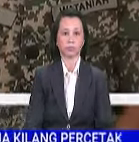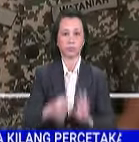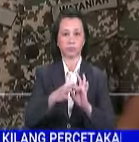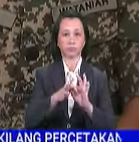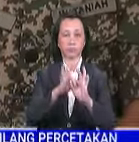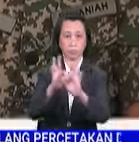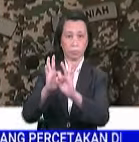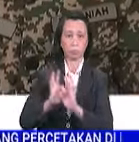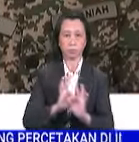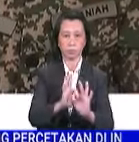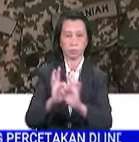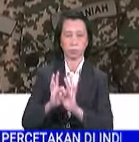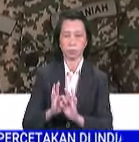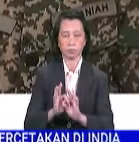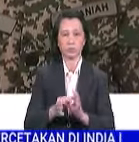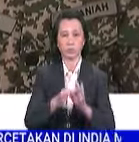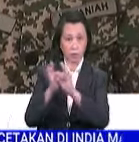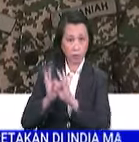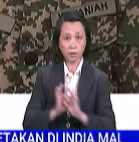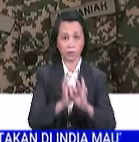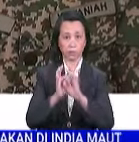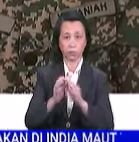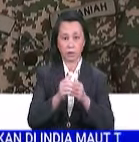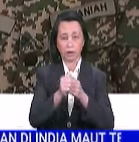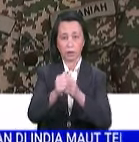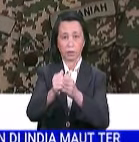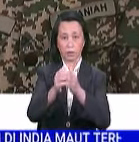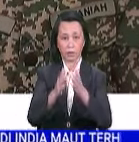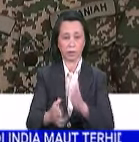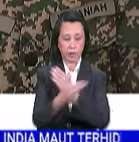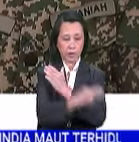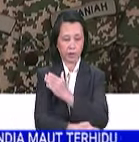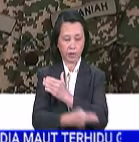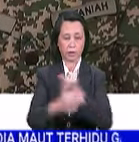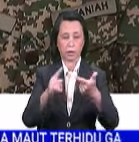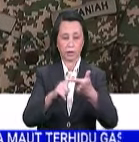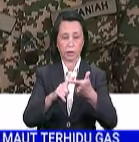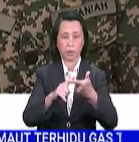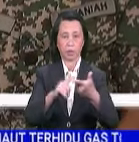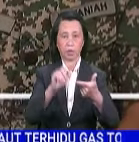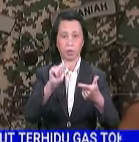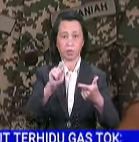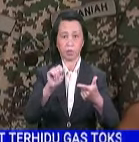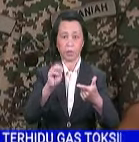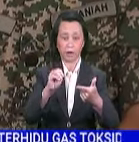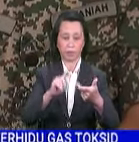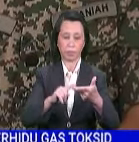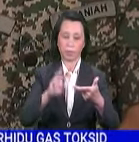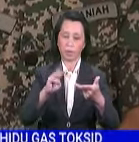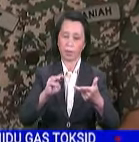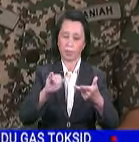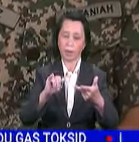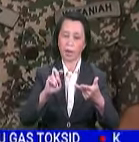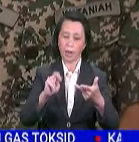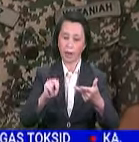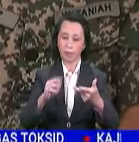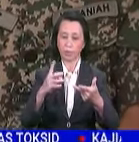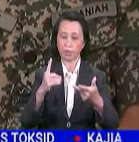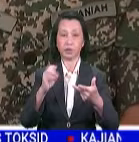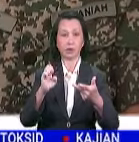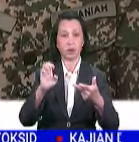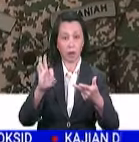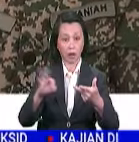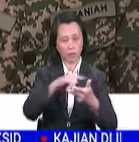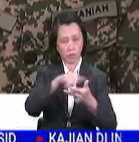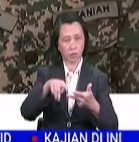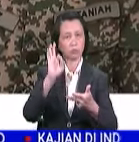Kerjasama di antara kepimpinan negeri dengan ATM dan MINDEF berada di dalam